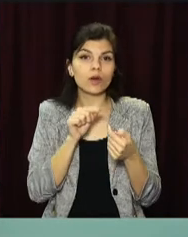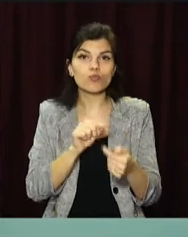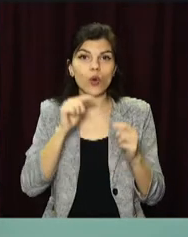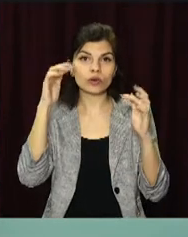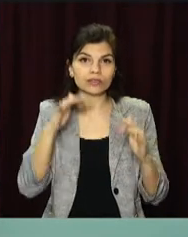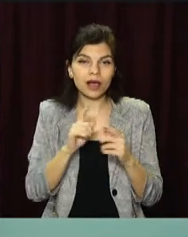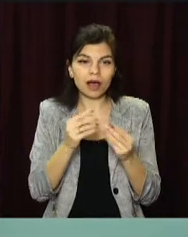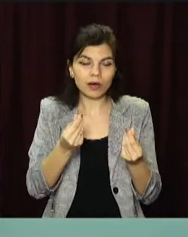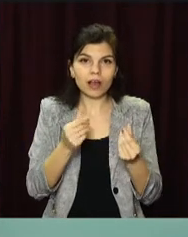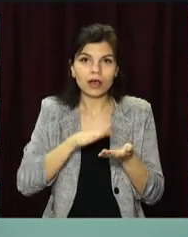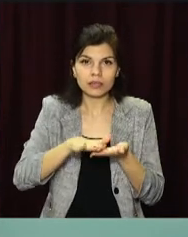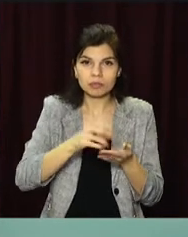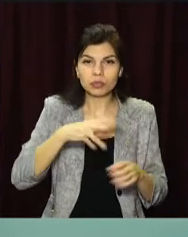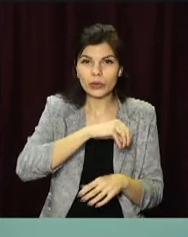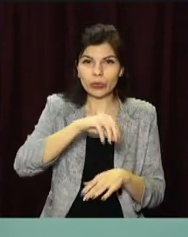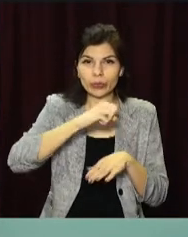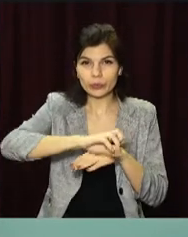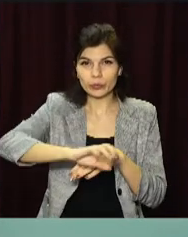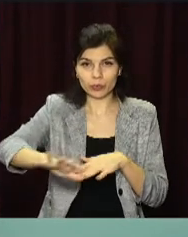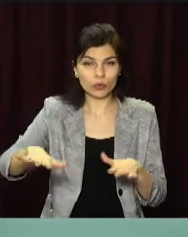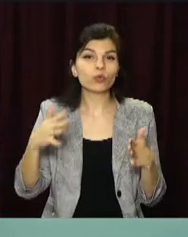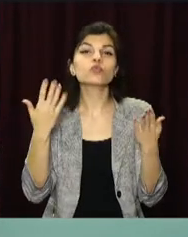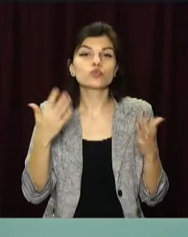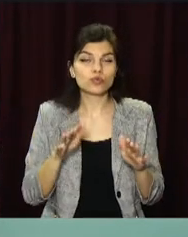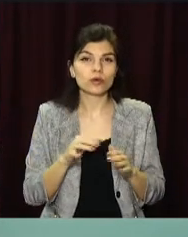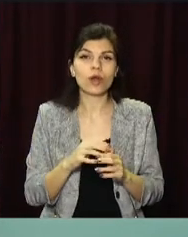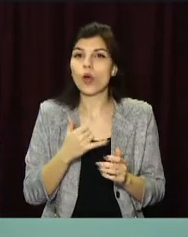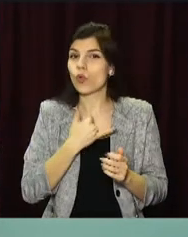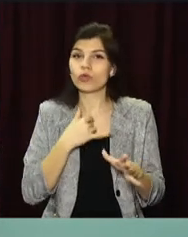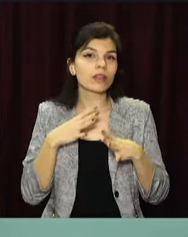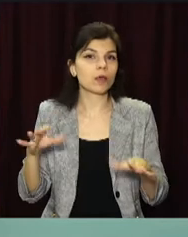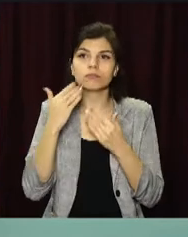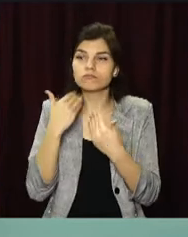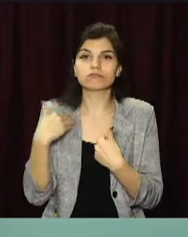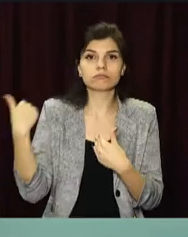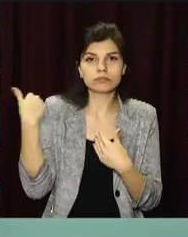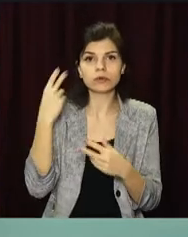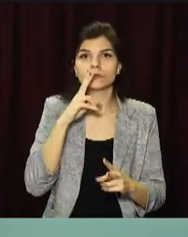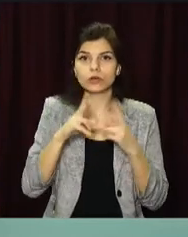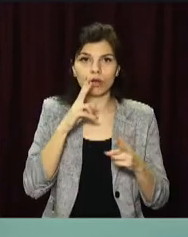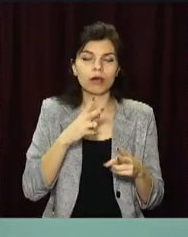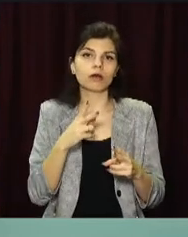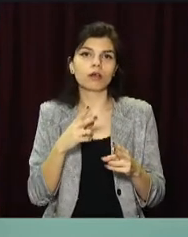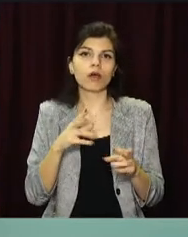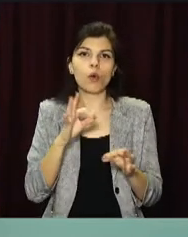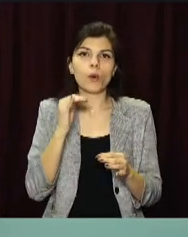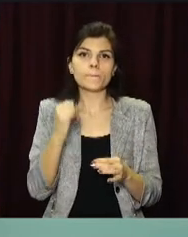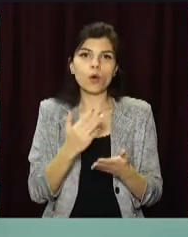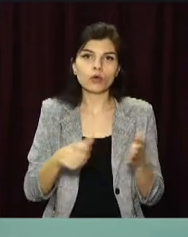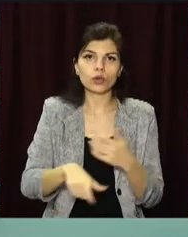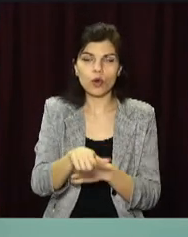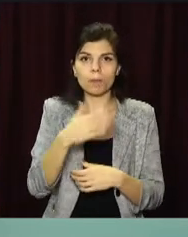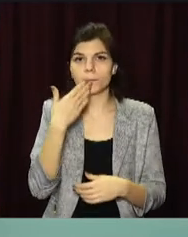противожеледними засобами оброблено. І у нас не було звернень таких критичних щодо плохого стану